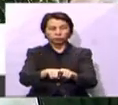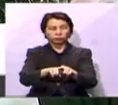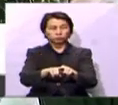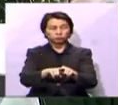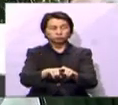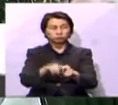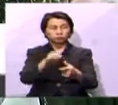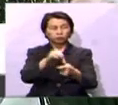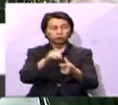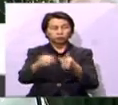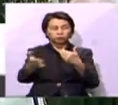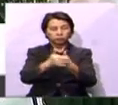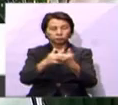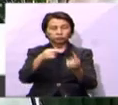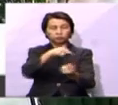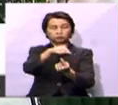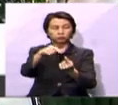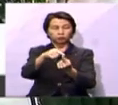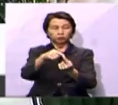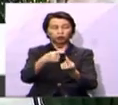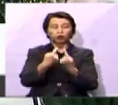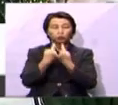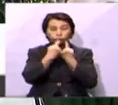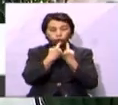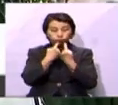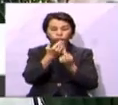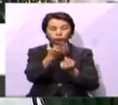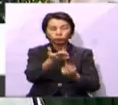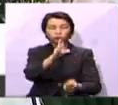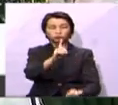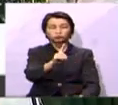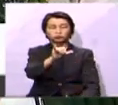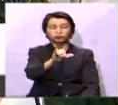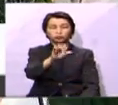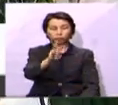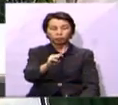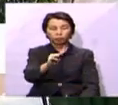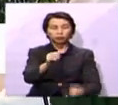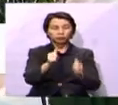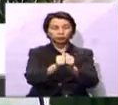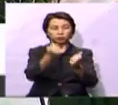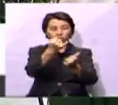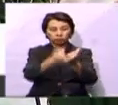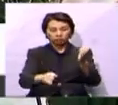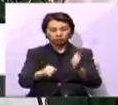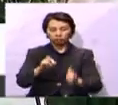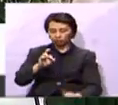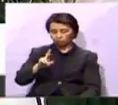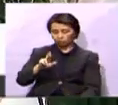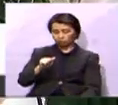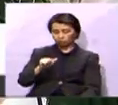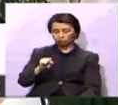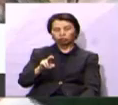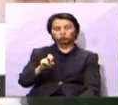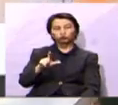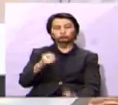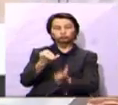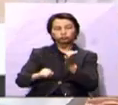berlangsungnya ataupun tibanya tarikh keputeraan Duli Yang Maha Mulia dan sinonim dengan kelahiran Rasulullah sallallahu alaihi